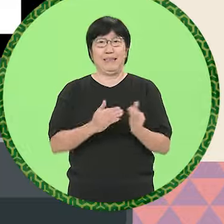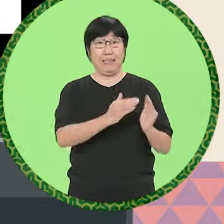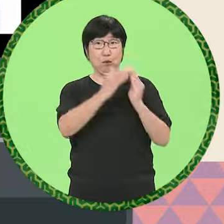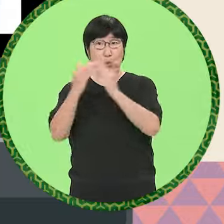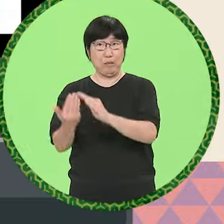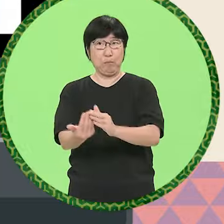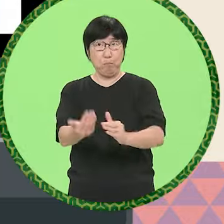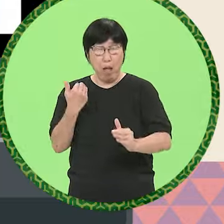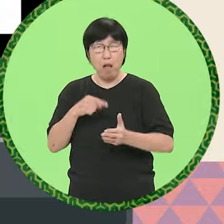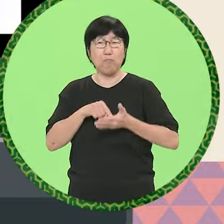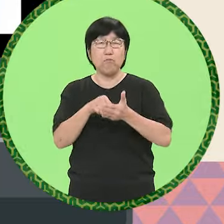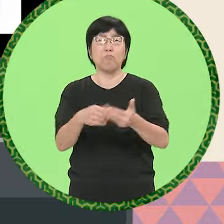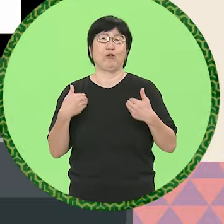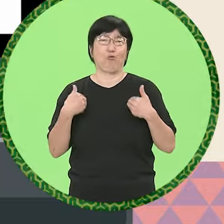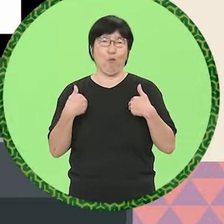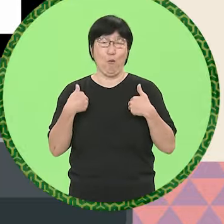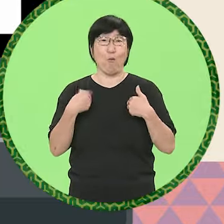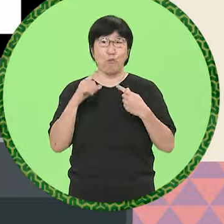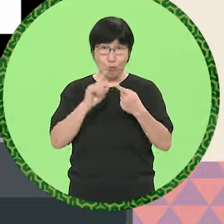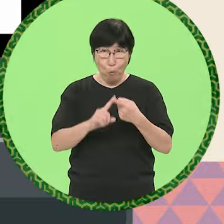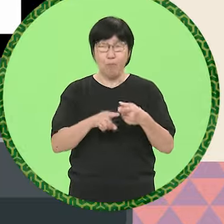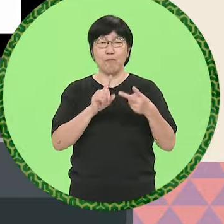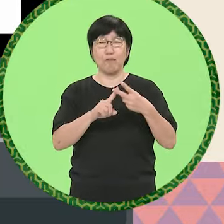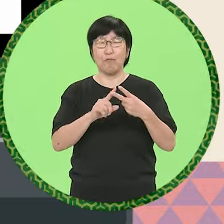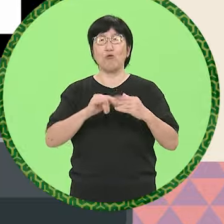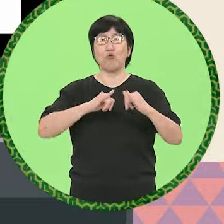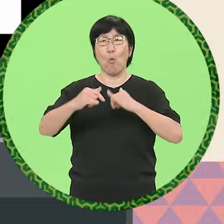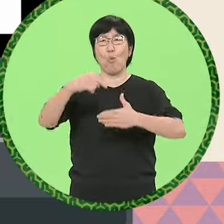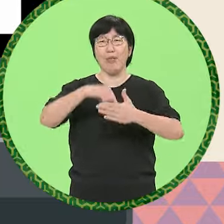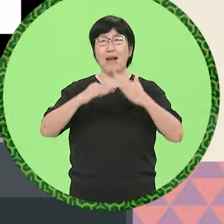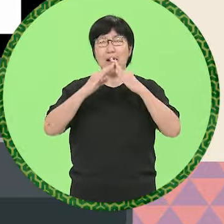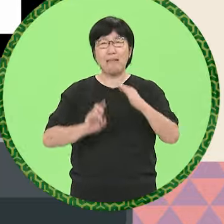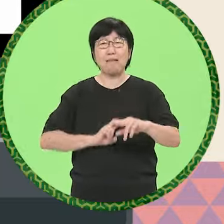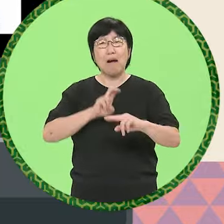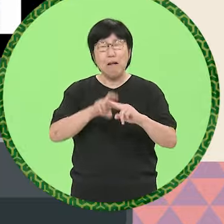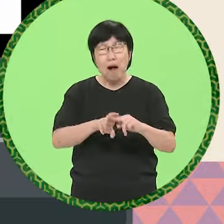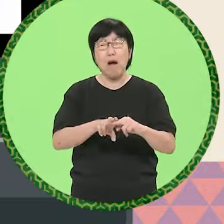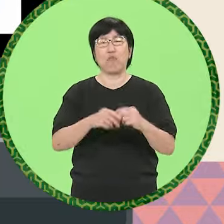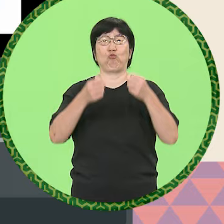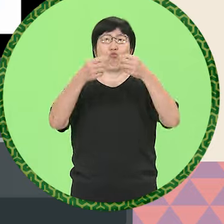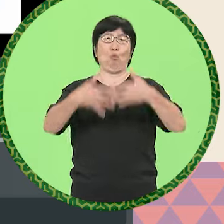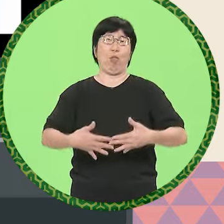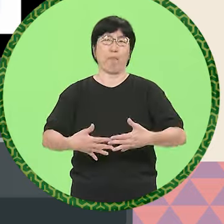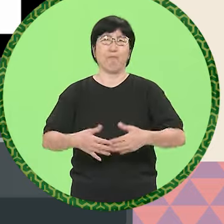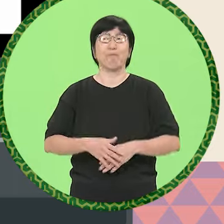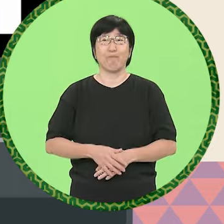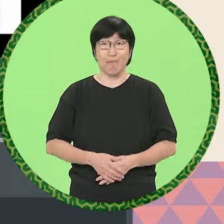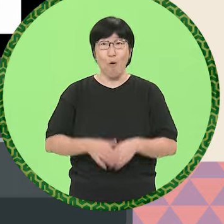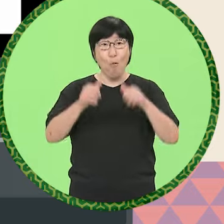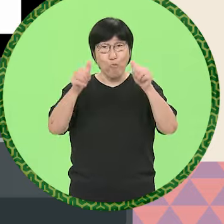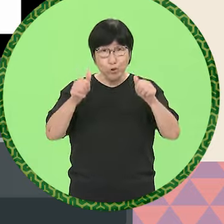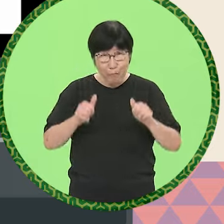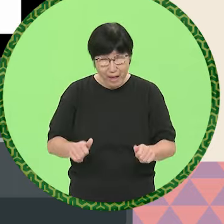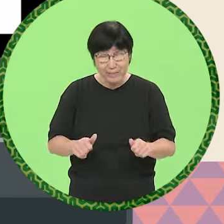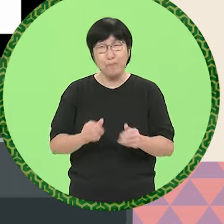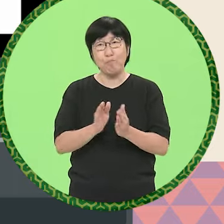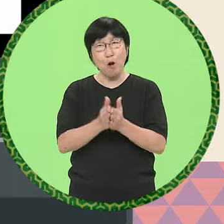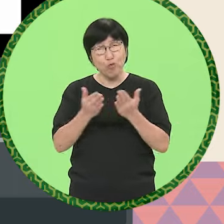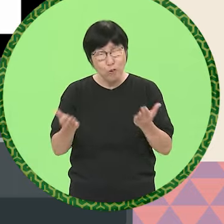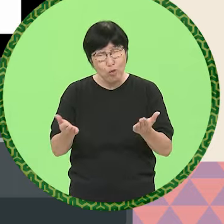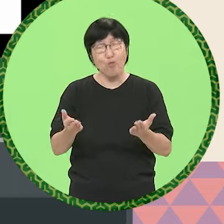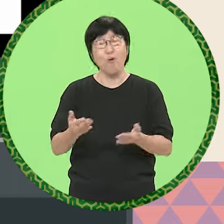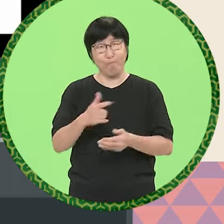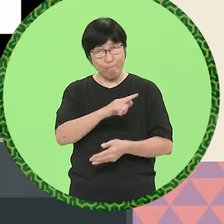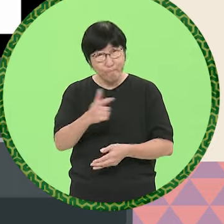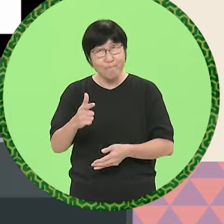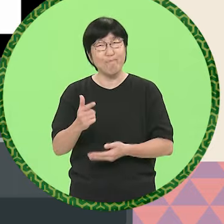っ越し後に町内会に参加することなどの要件があるので、希望者はホームページ、パンフレットまた